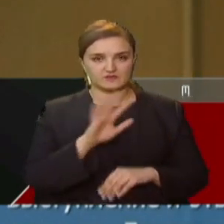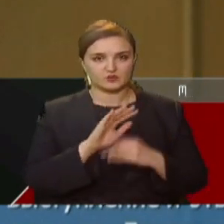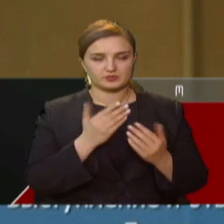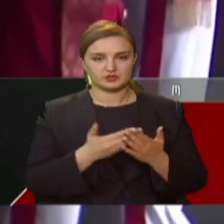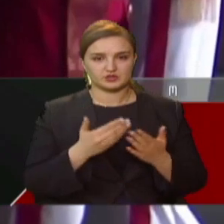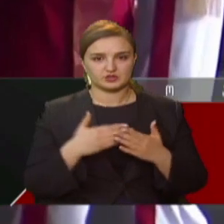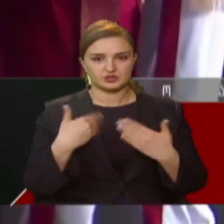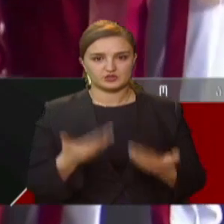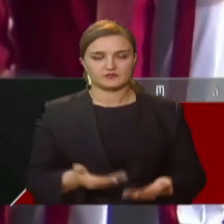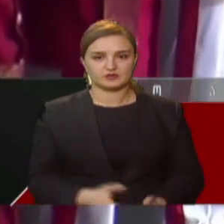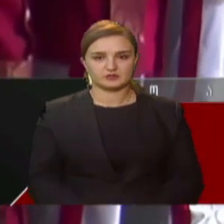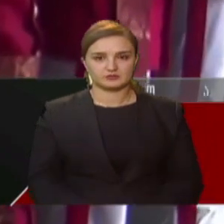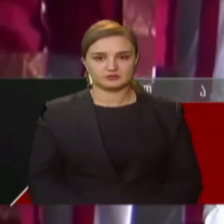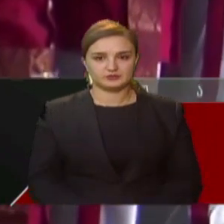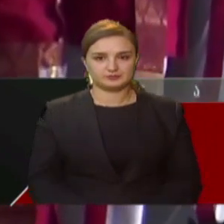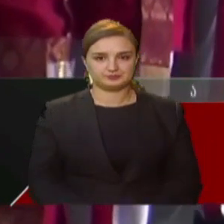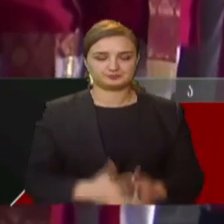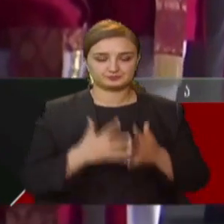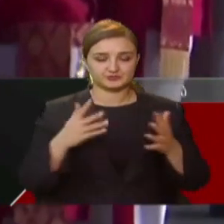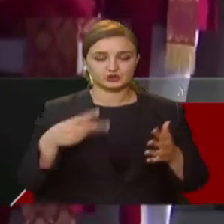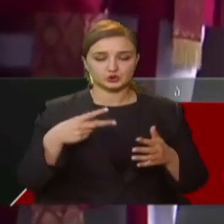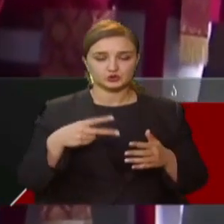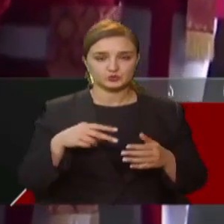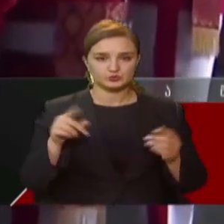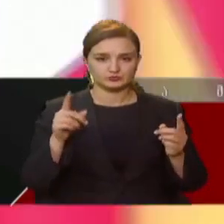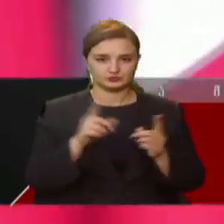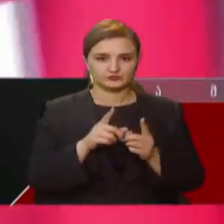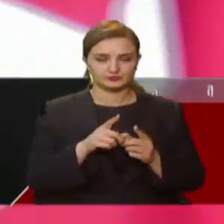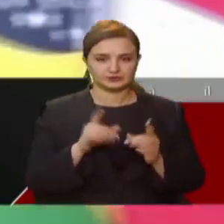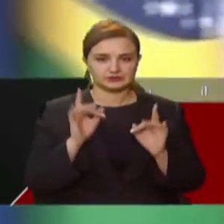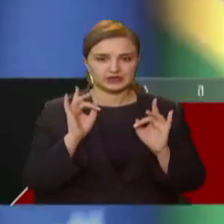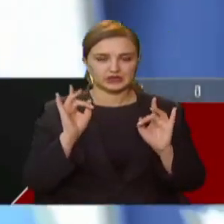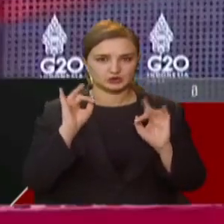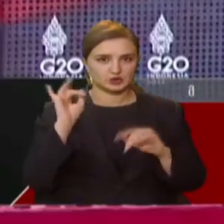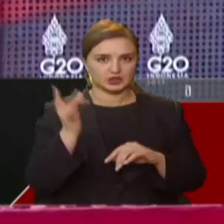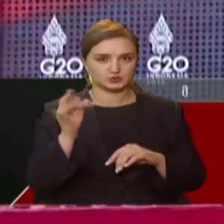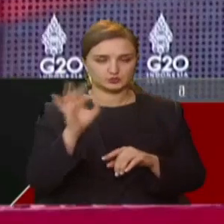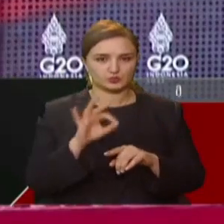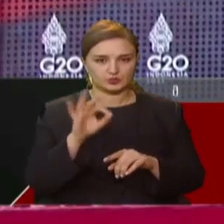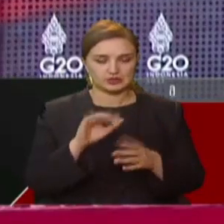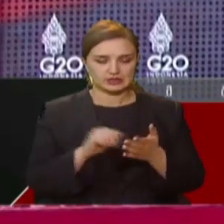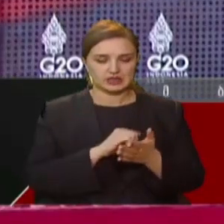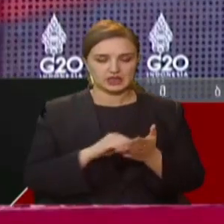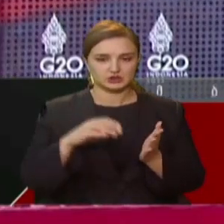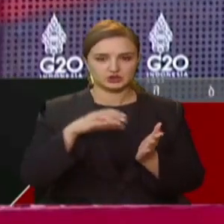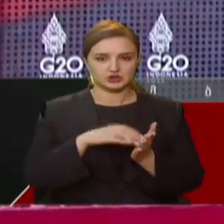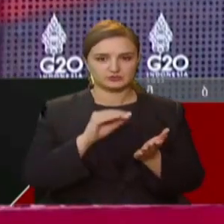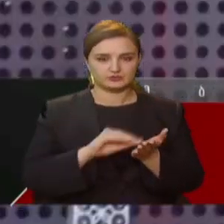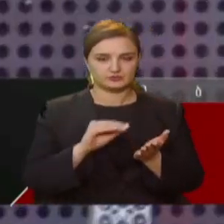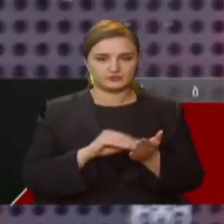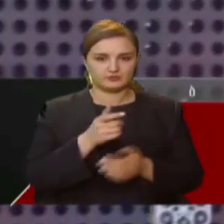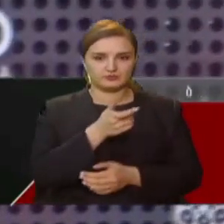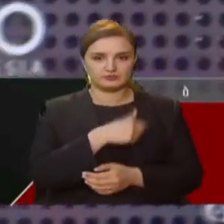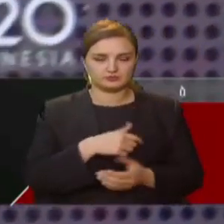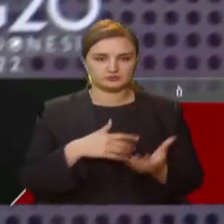rchevas. Didi oceuli summitze განსაკუთრებით რეზონანსულია დეკლარაციის ტექსტის შინაარსი. Პირველ ვერსიაში ეწერა, რომ